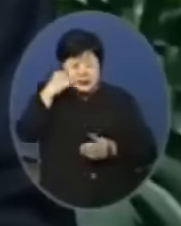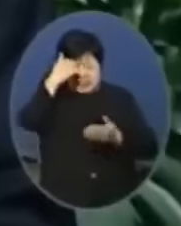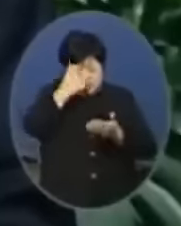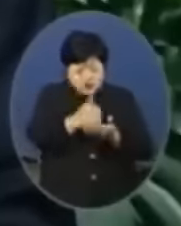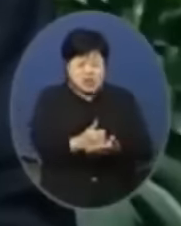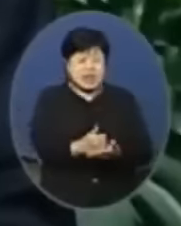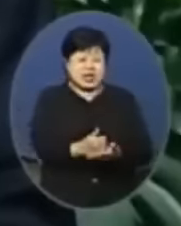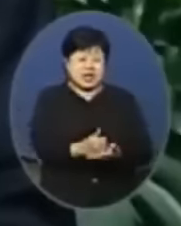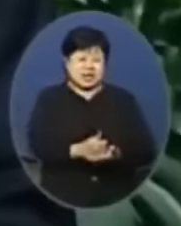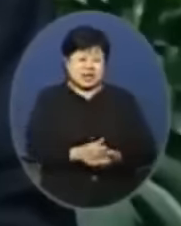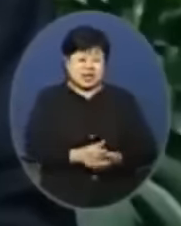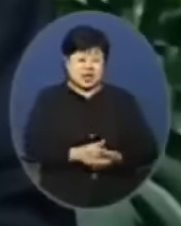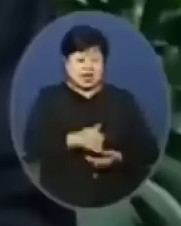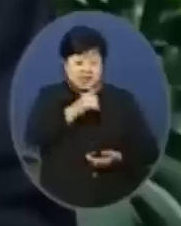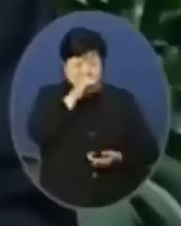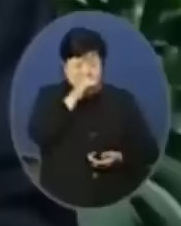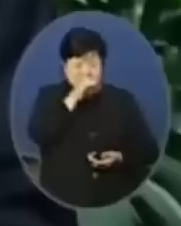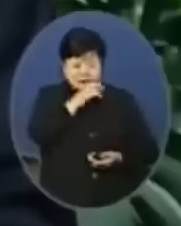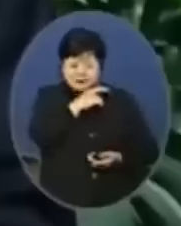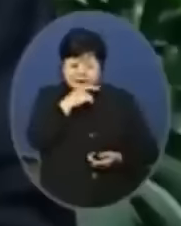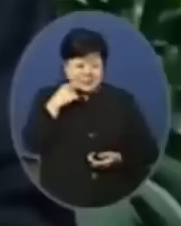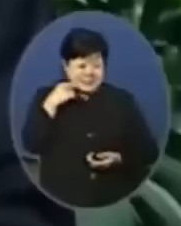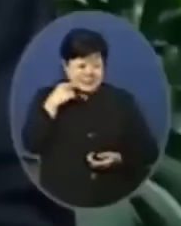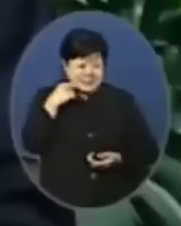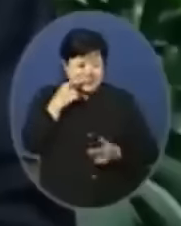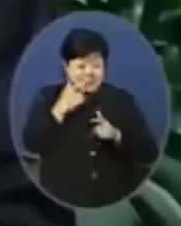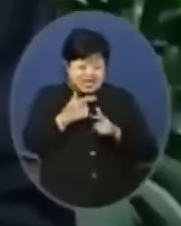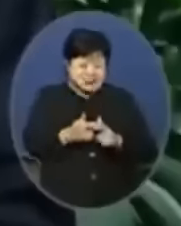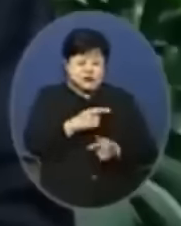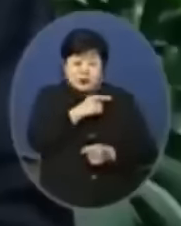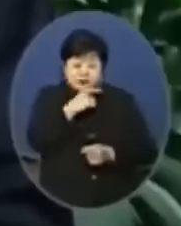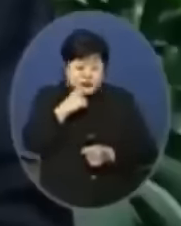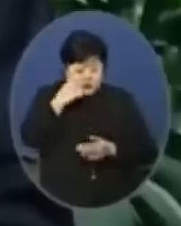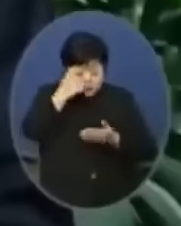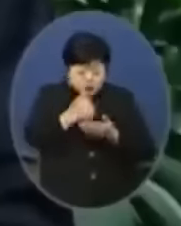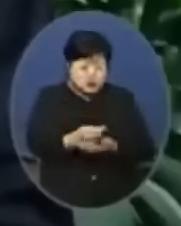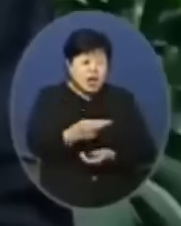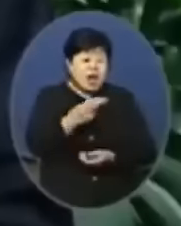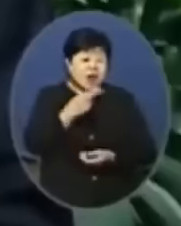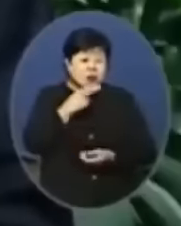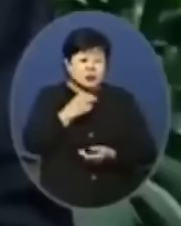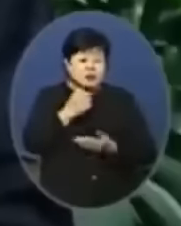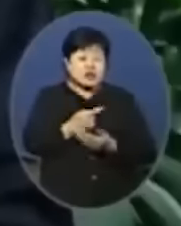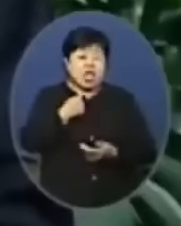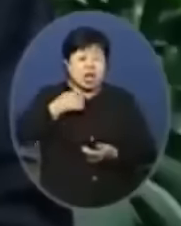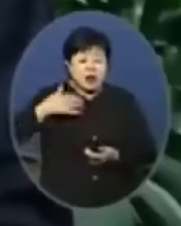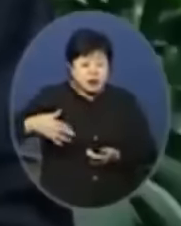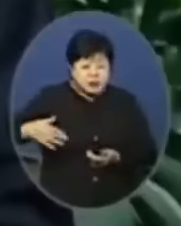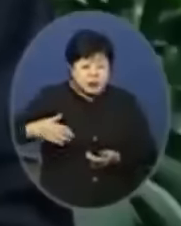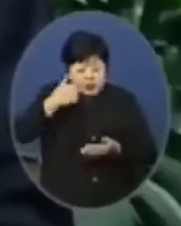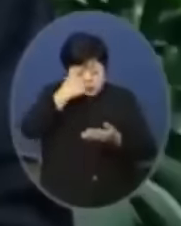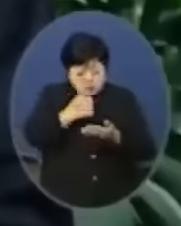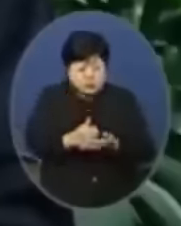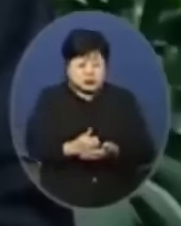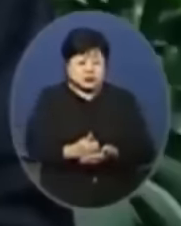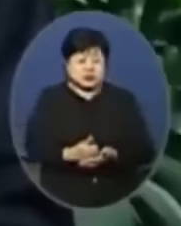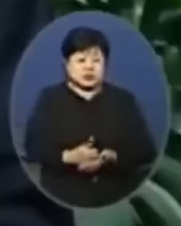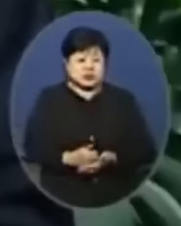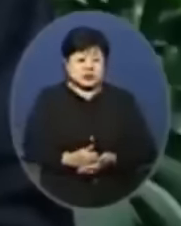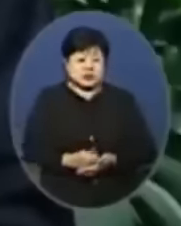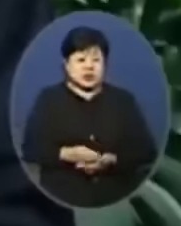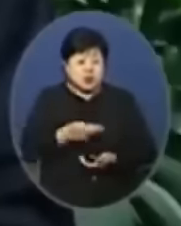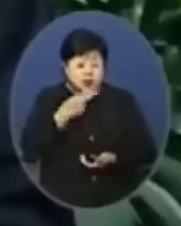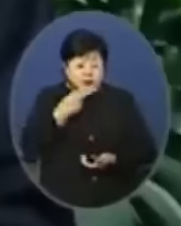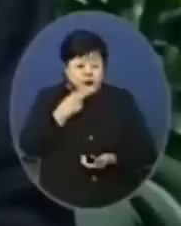죄로 얼룩진 피인데 예수님은 죄를 한 번도 지은 적이 없습니다. 죄가 전혀 얼룩지지